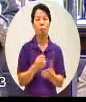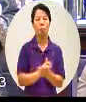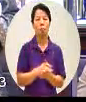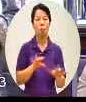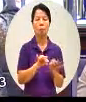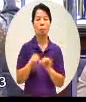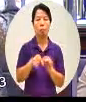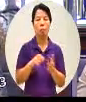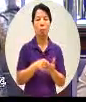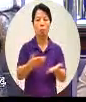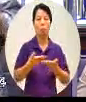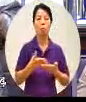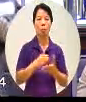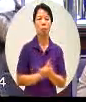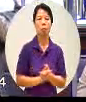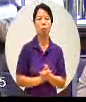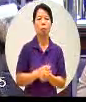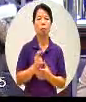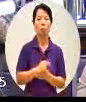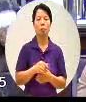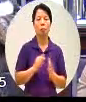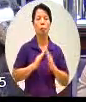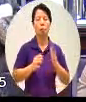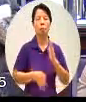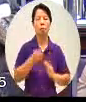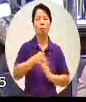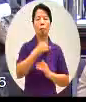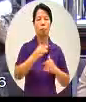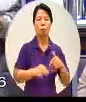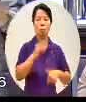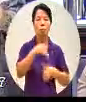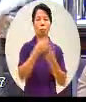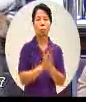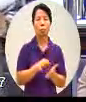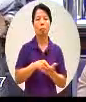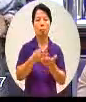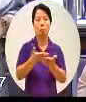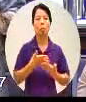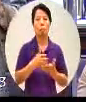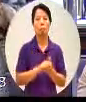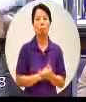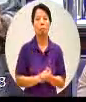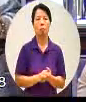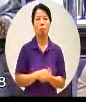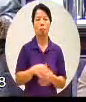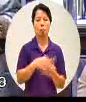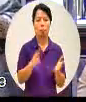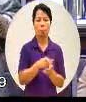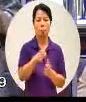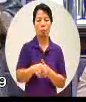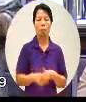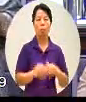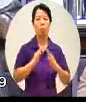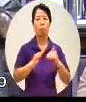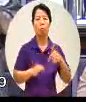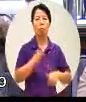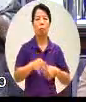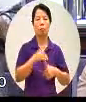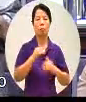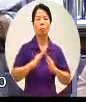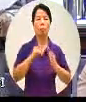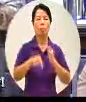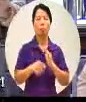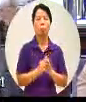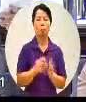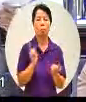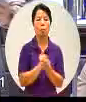土地征收用市价征收啊，这个部分那就市价，同陆院认为市